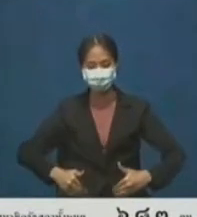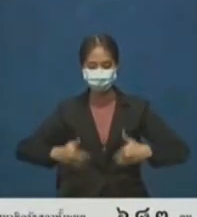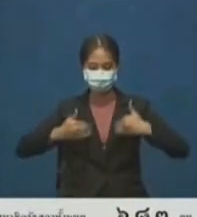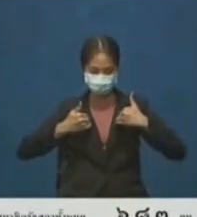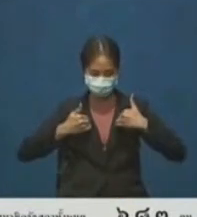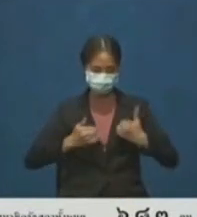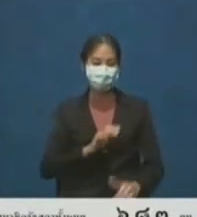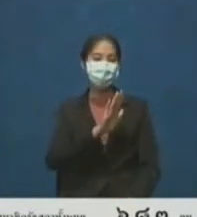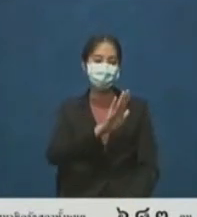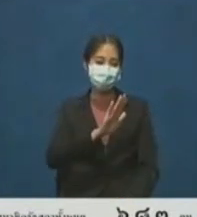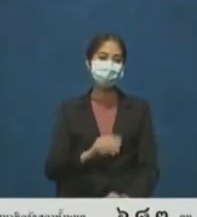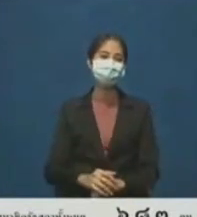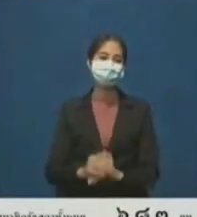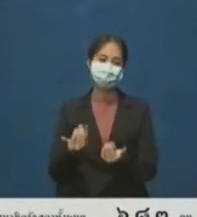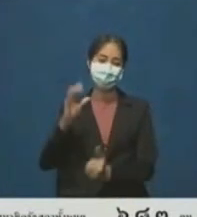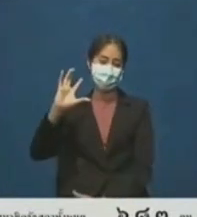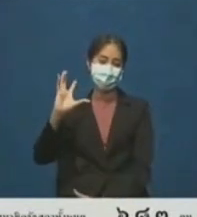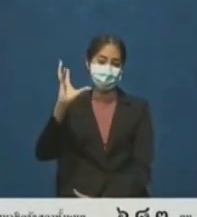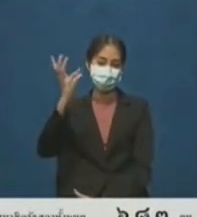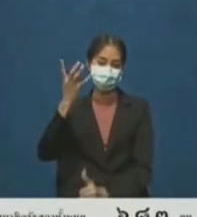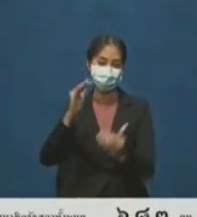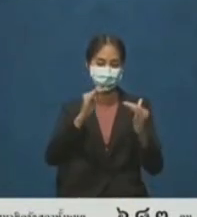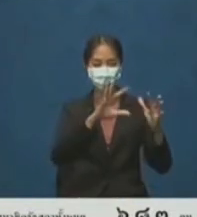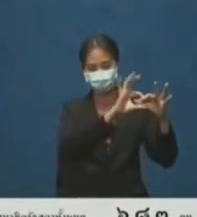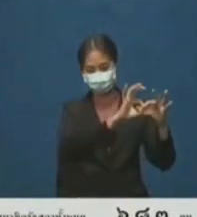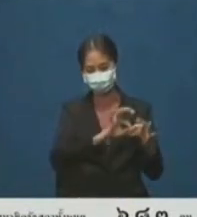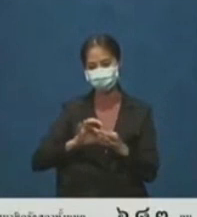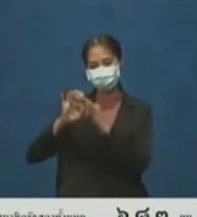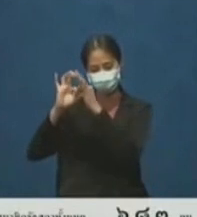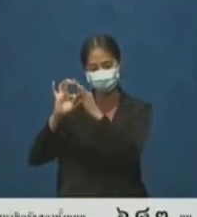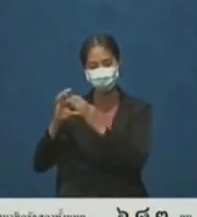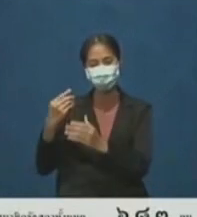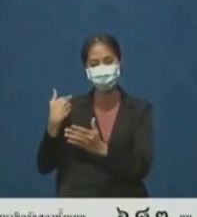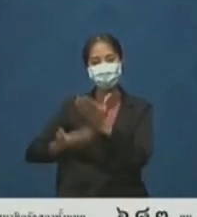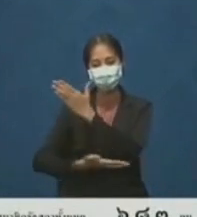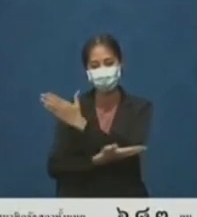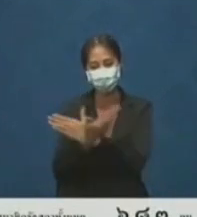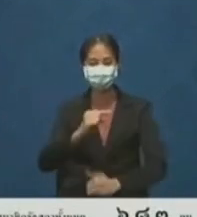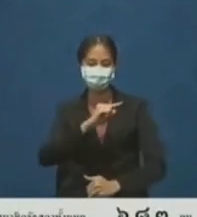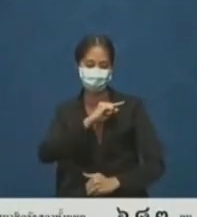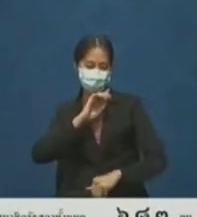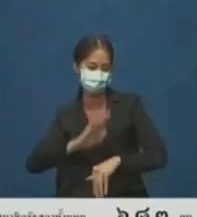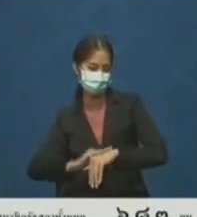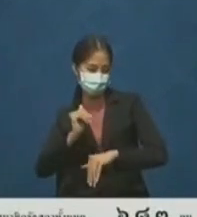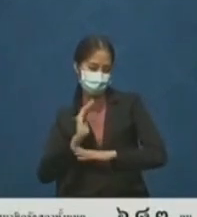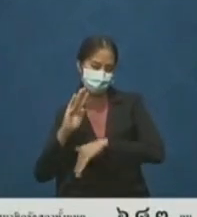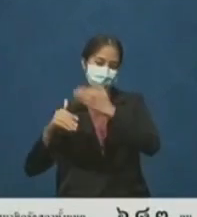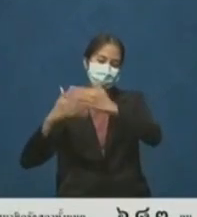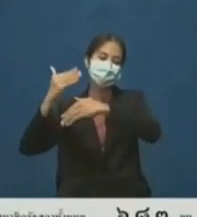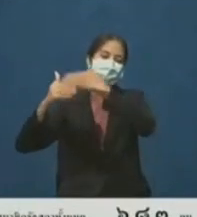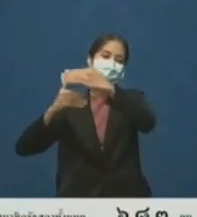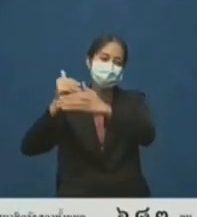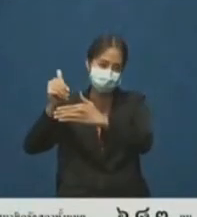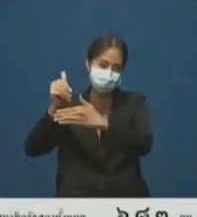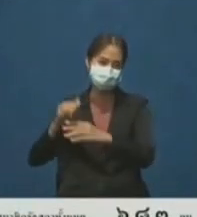ชีวิตที่สอดคล้องและเท่าทันพัฒนาการของโลกมีโอกาสพัฒนาความถนัดของตน